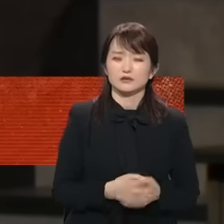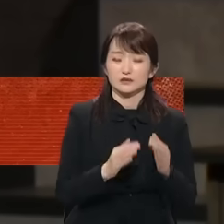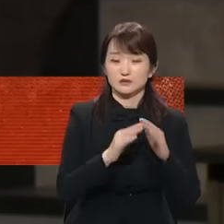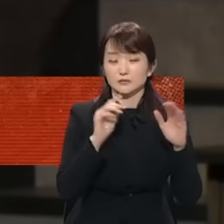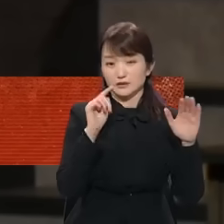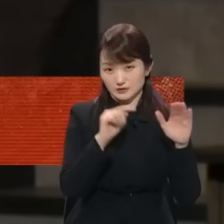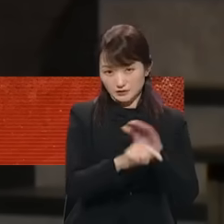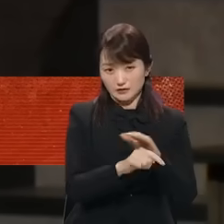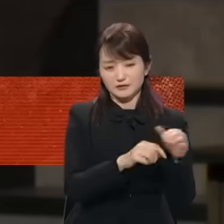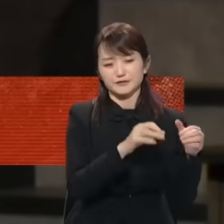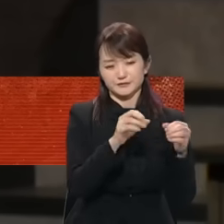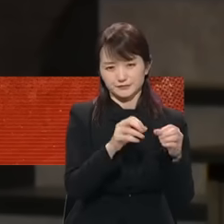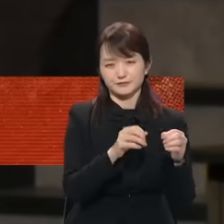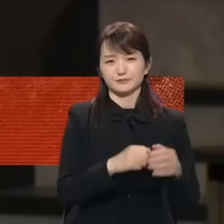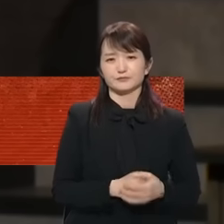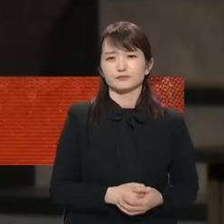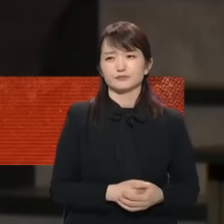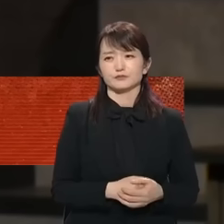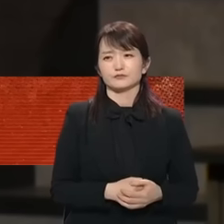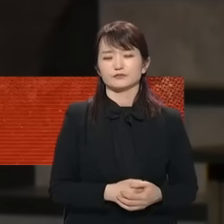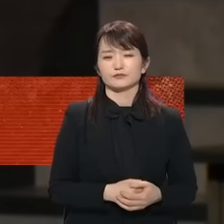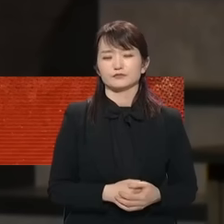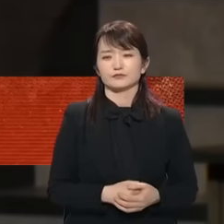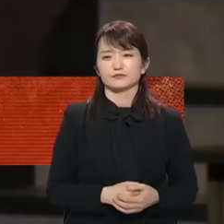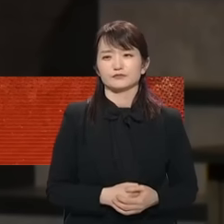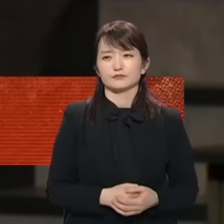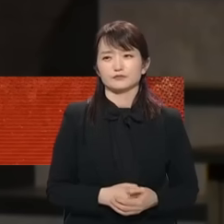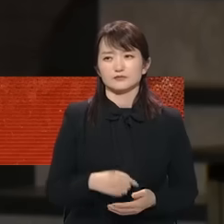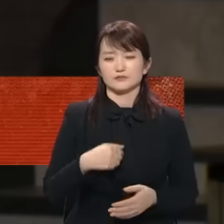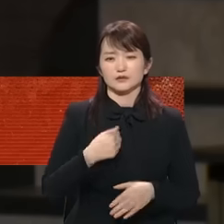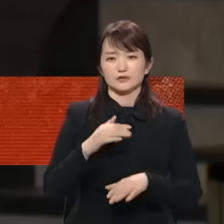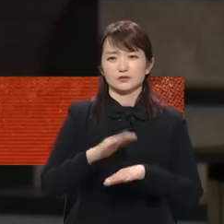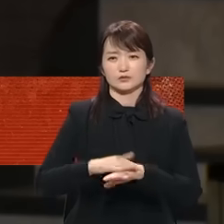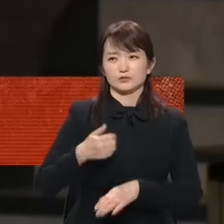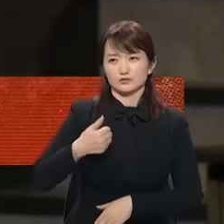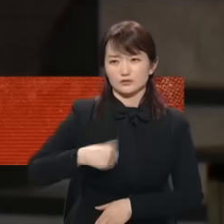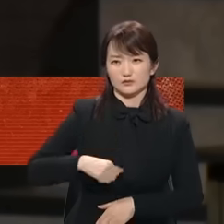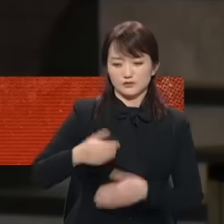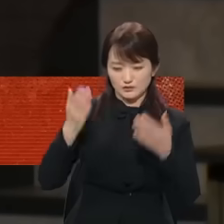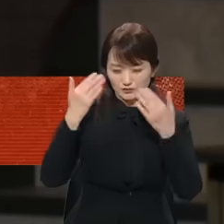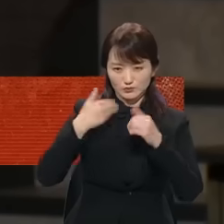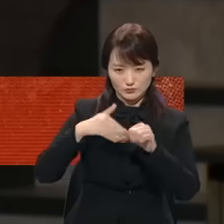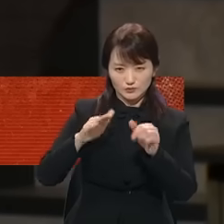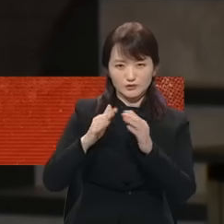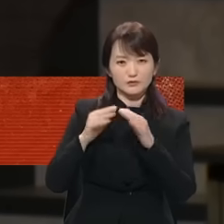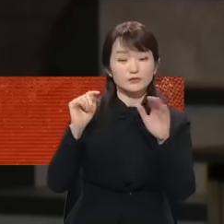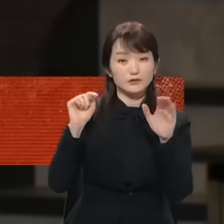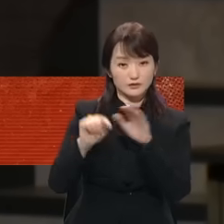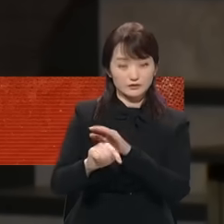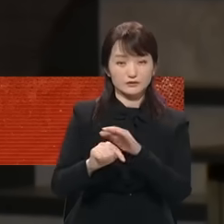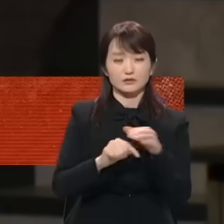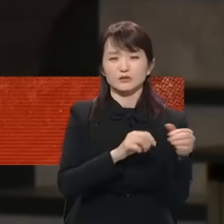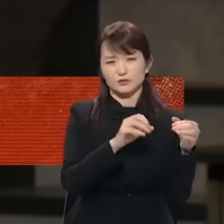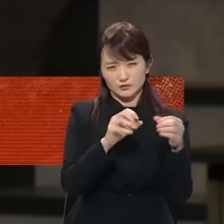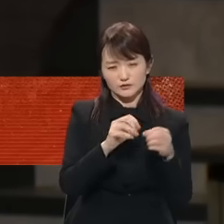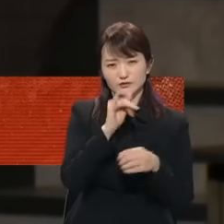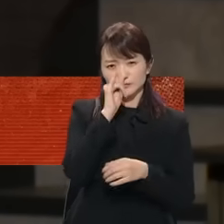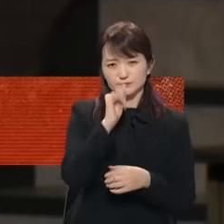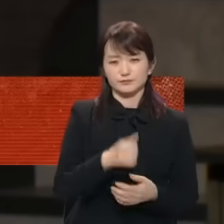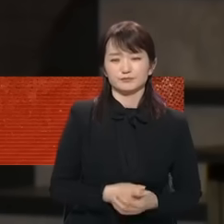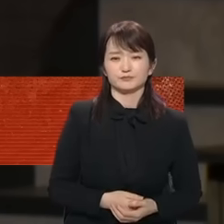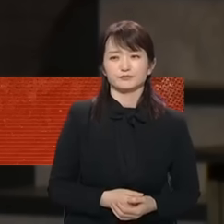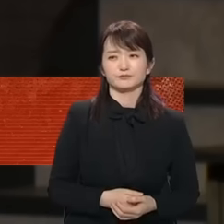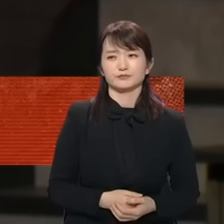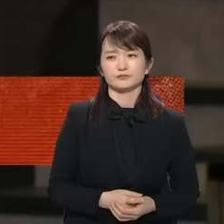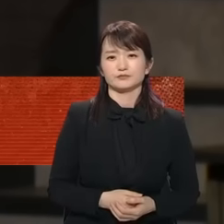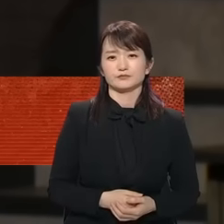가겠다 이렇게 얘기도 했었고 또 한 분은 자기 그 손절 다가 학교 보내기 위해서 집에 가겠다 이렇게 얘기를 했다는 겁니다 그리고